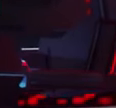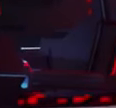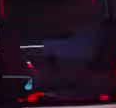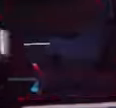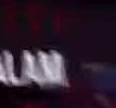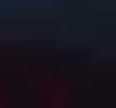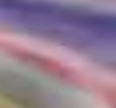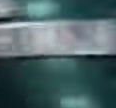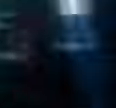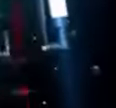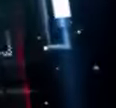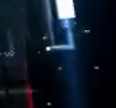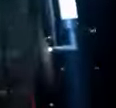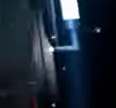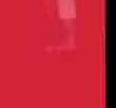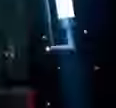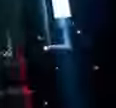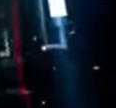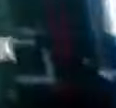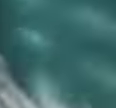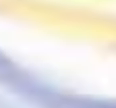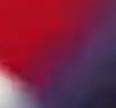Sukan RTM.